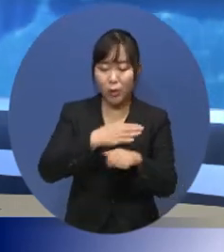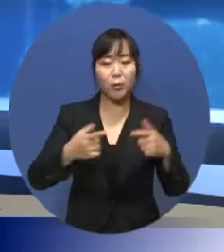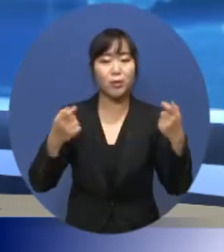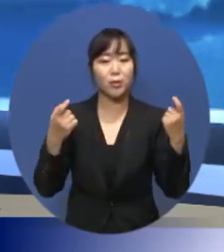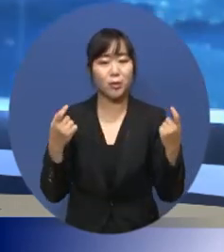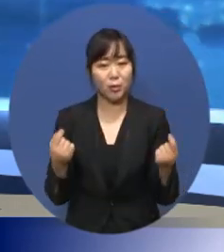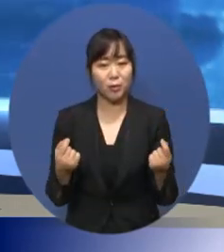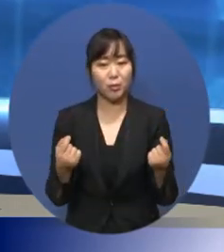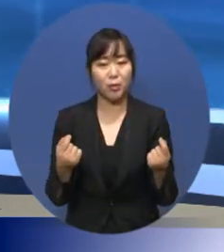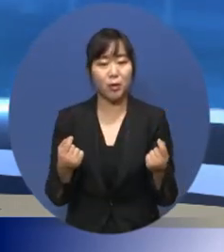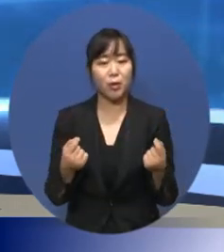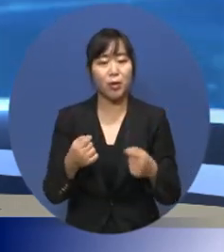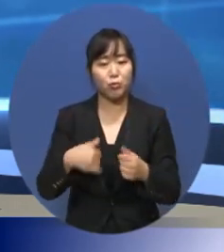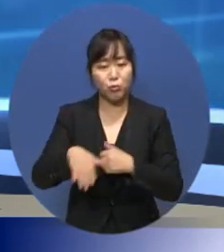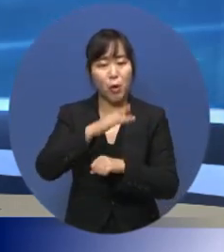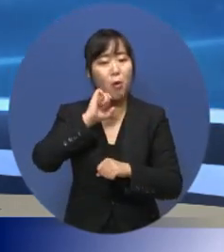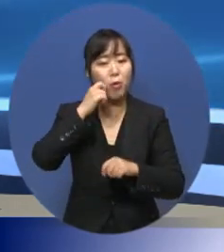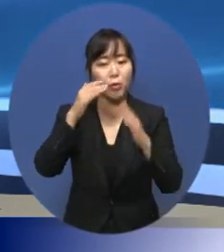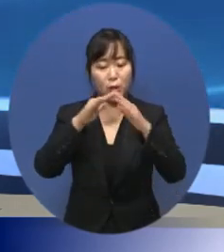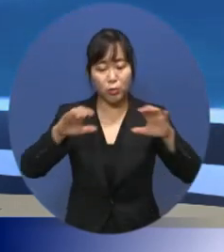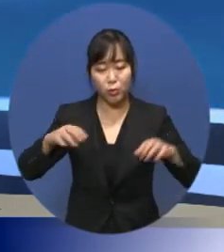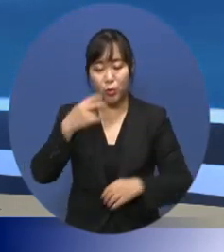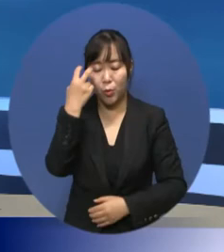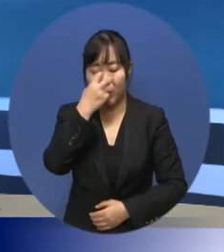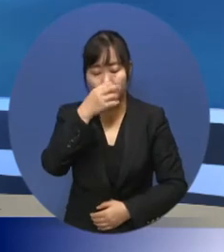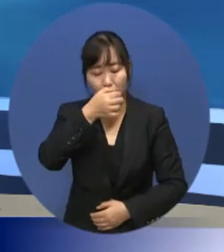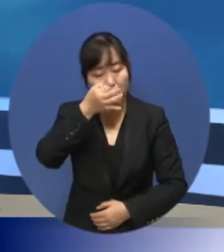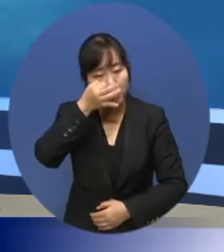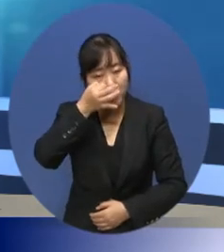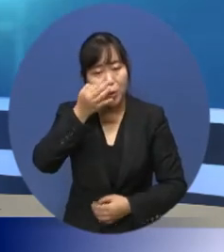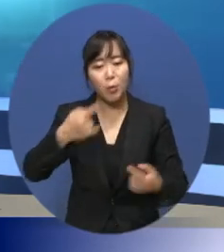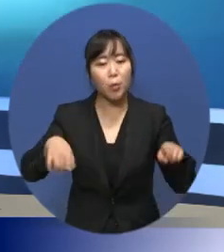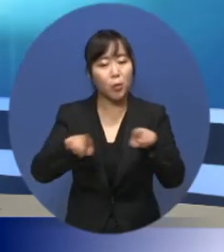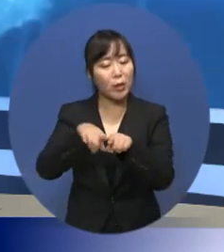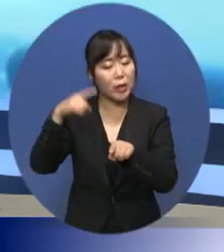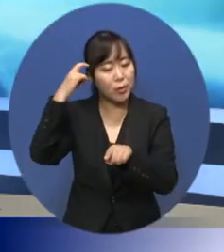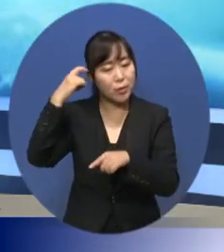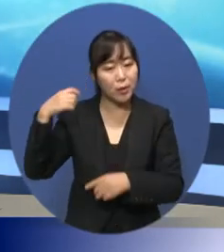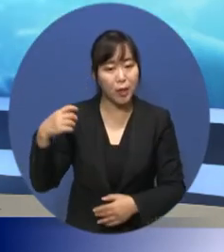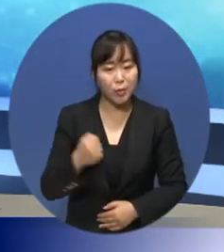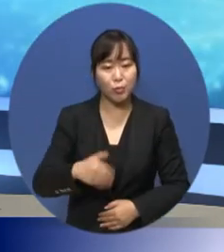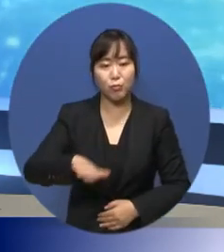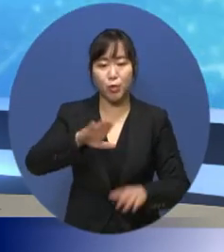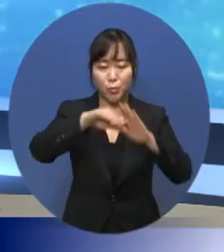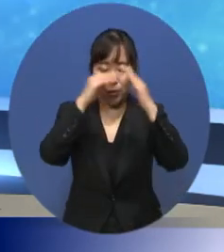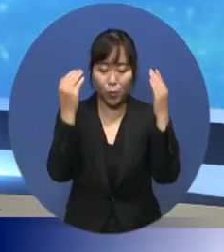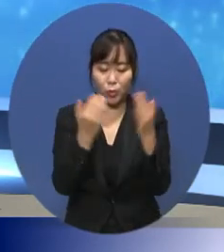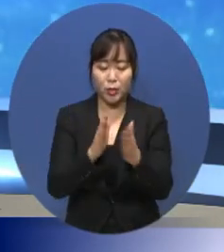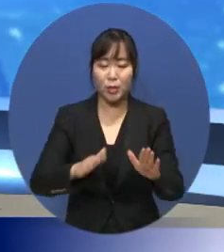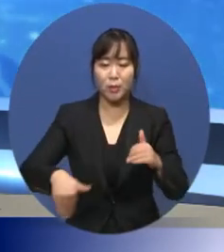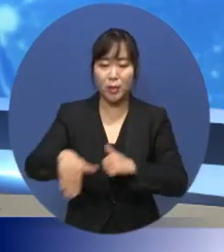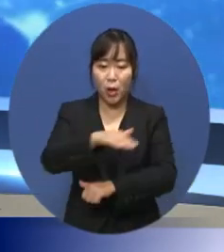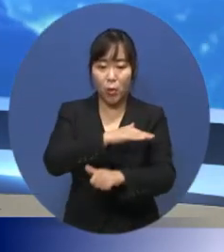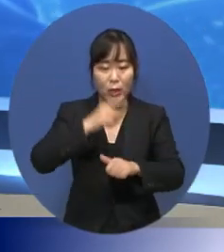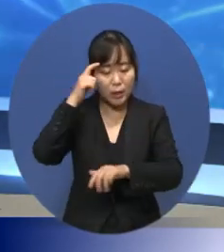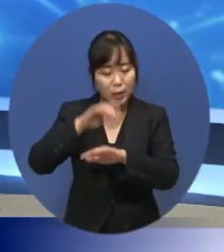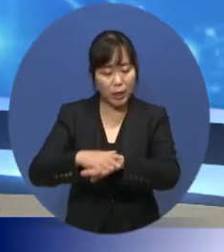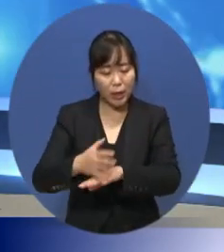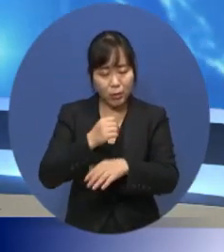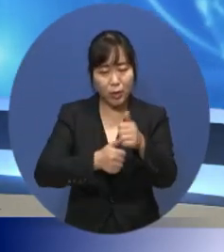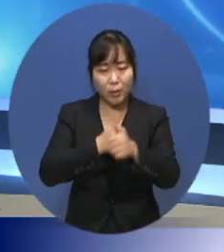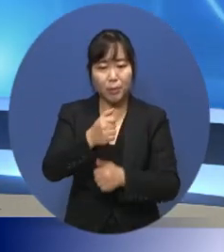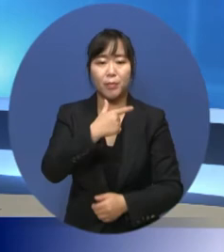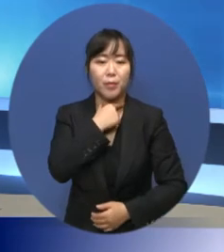상황인 만큼 주위의 어려운 이웃들을 살피는 공동체 정신으로 우리 모두 이 시기를 지혜롭게 이겨낼 수